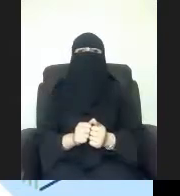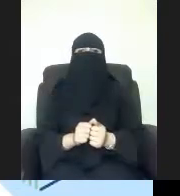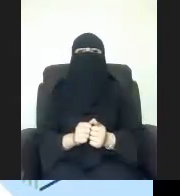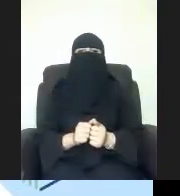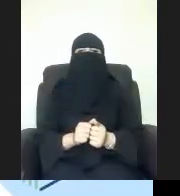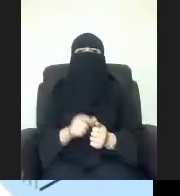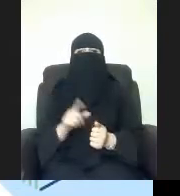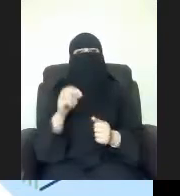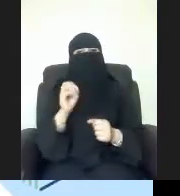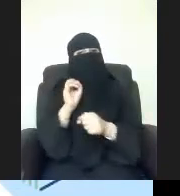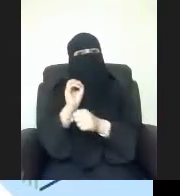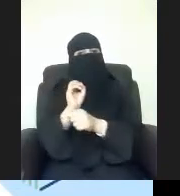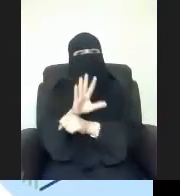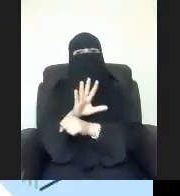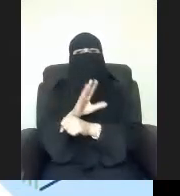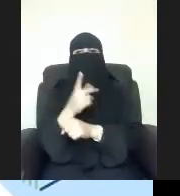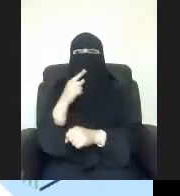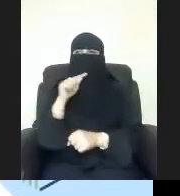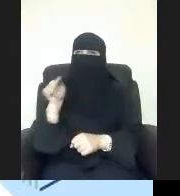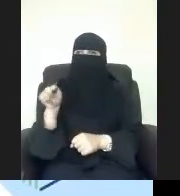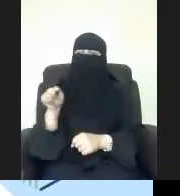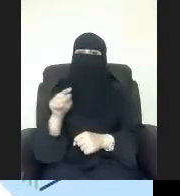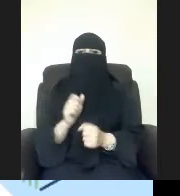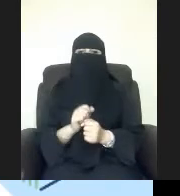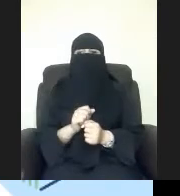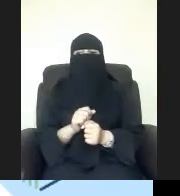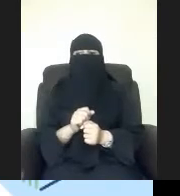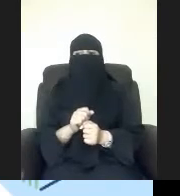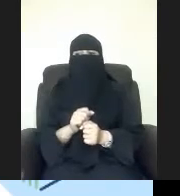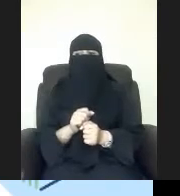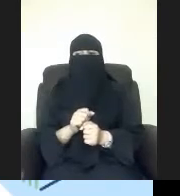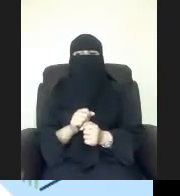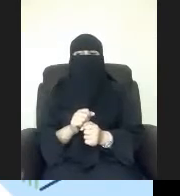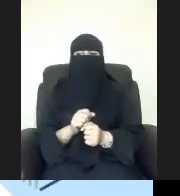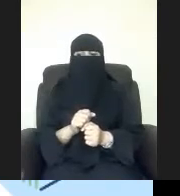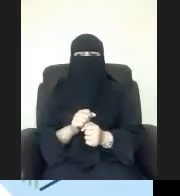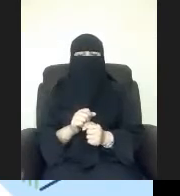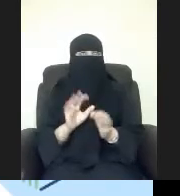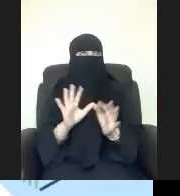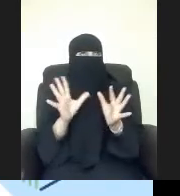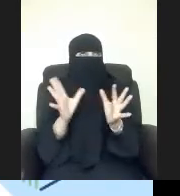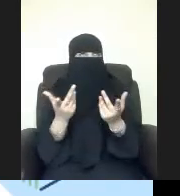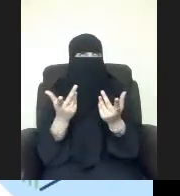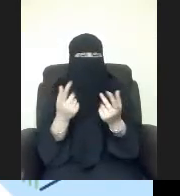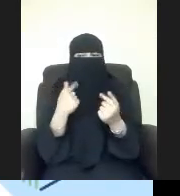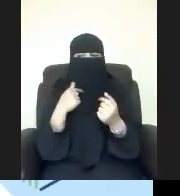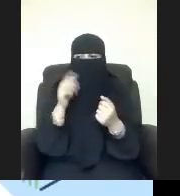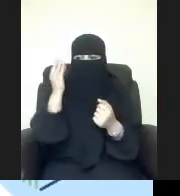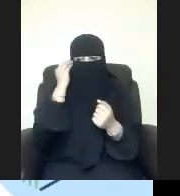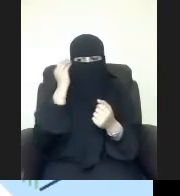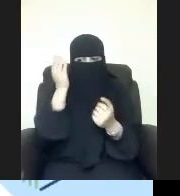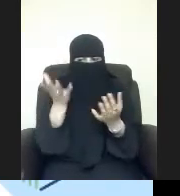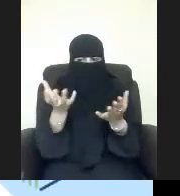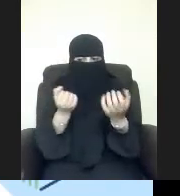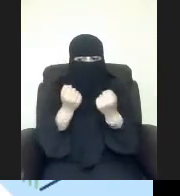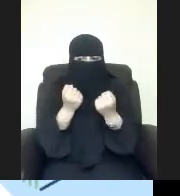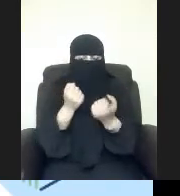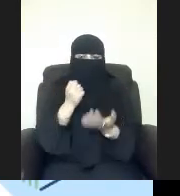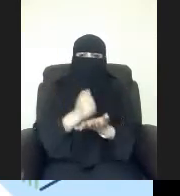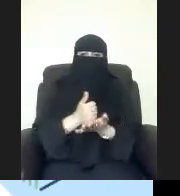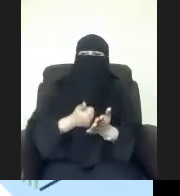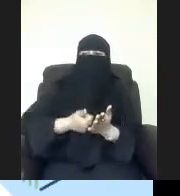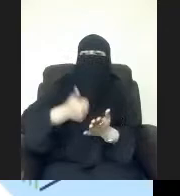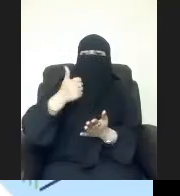يكون متوفر في آخر الصفحة، راح يكون كيف أستطيع ضمان جودة التدريس باستخدام التعلم المدمج.